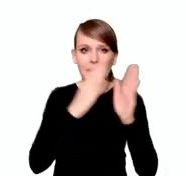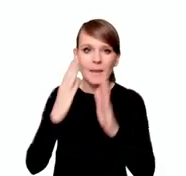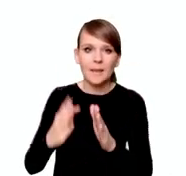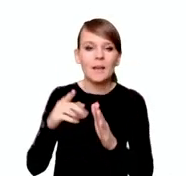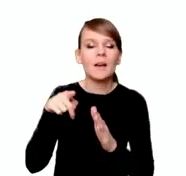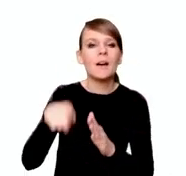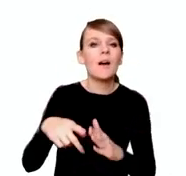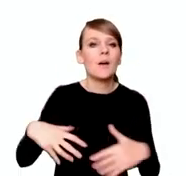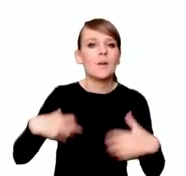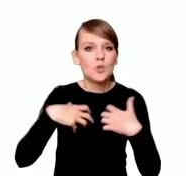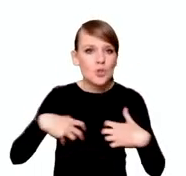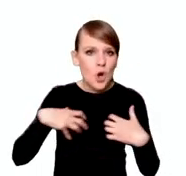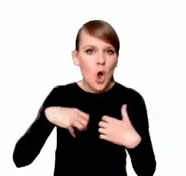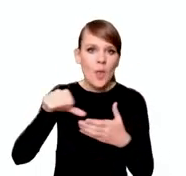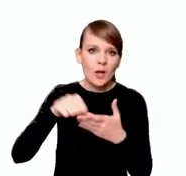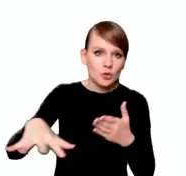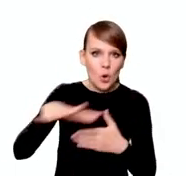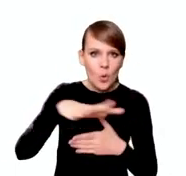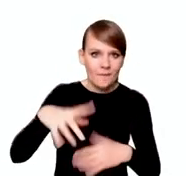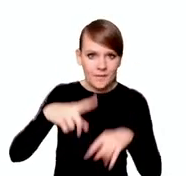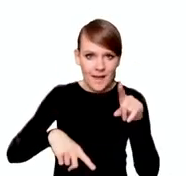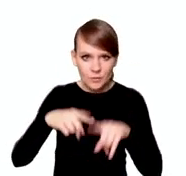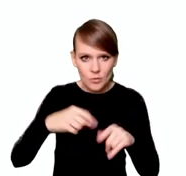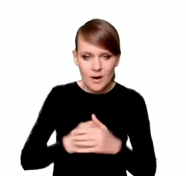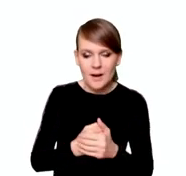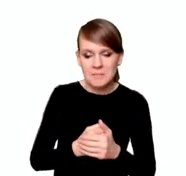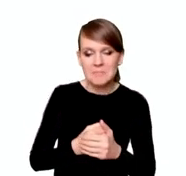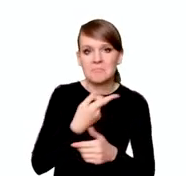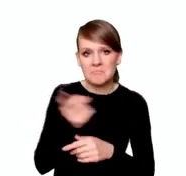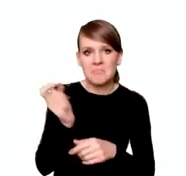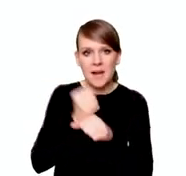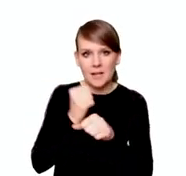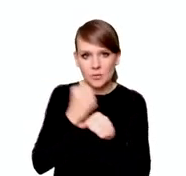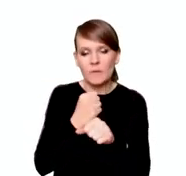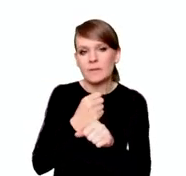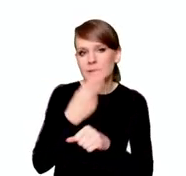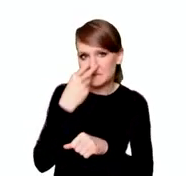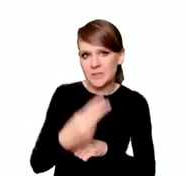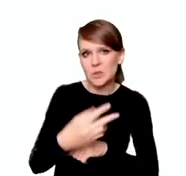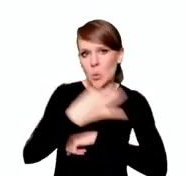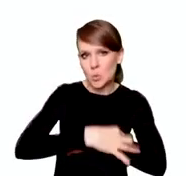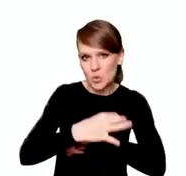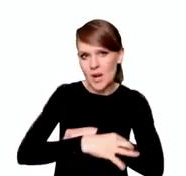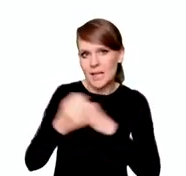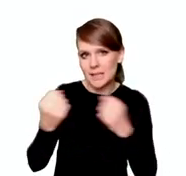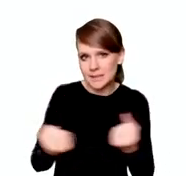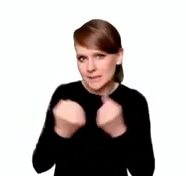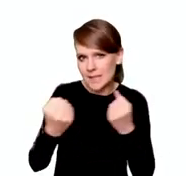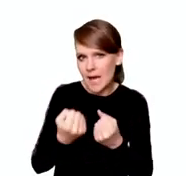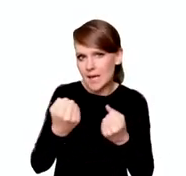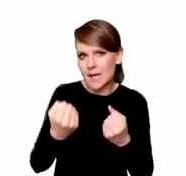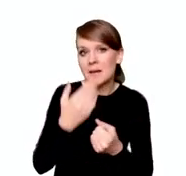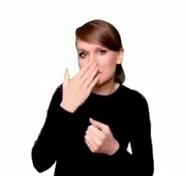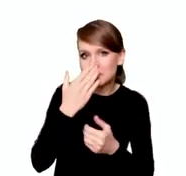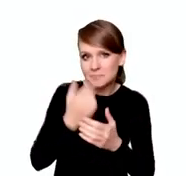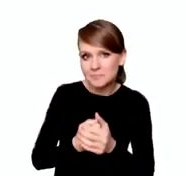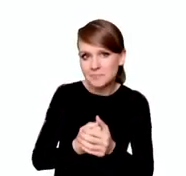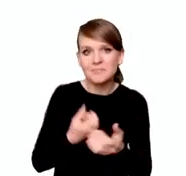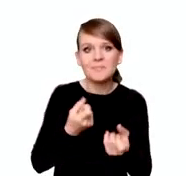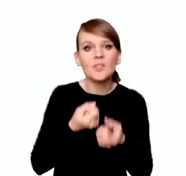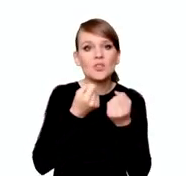tutaj pracownicy widzą zaangażowanie uczelni w takie działania jak segregacja